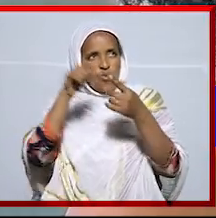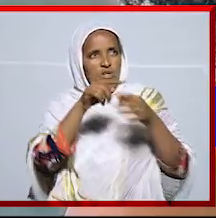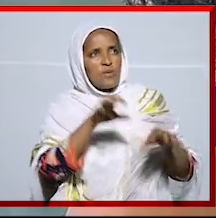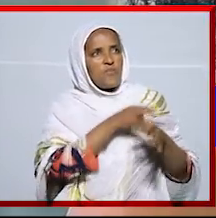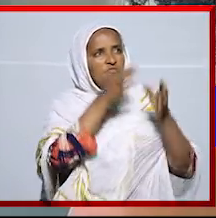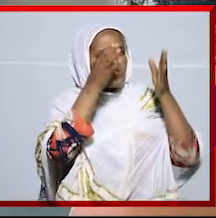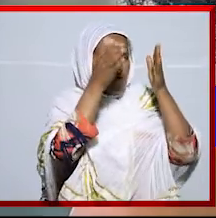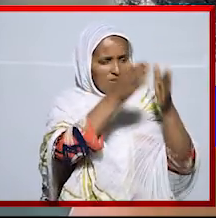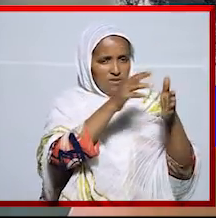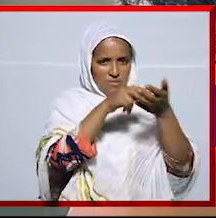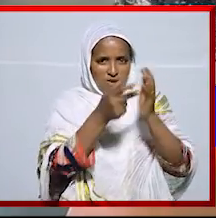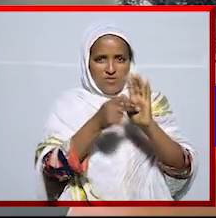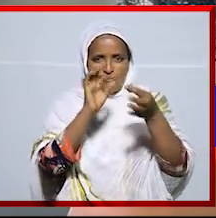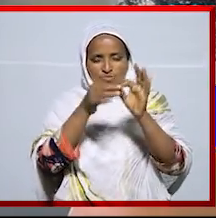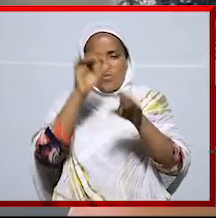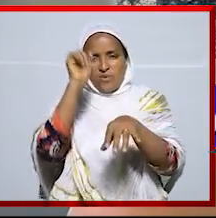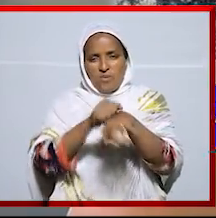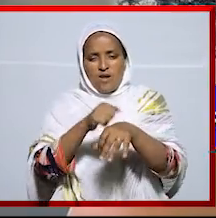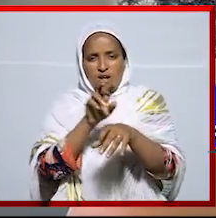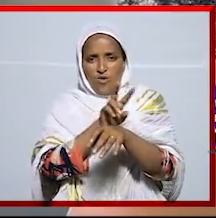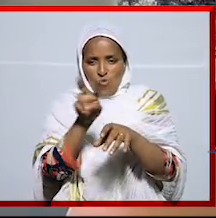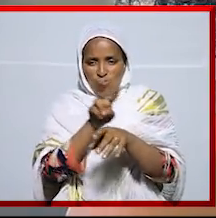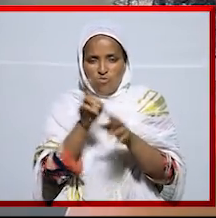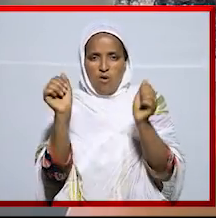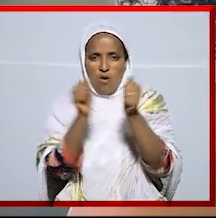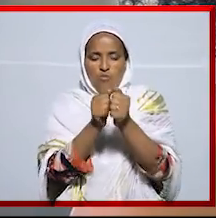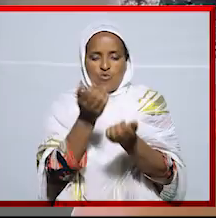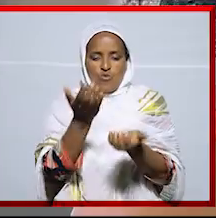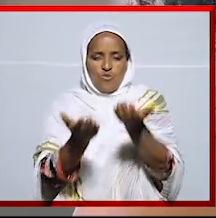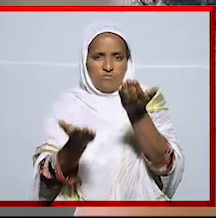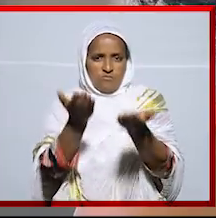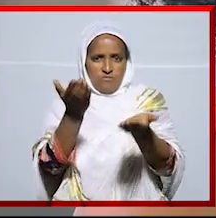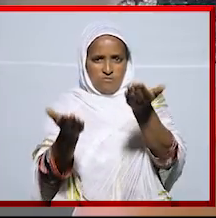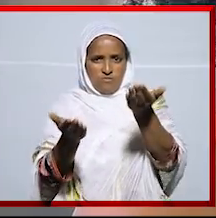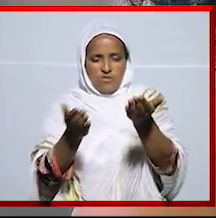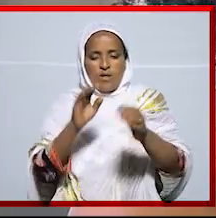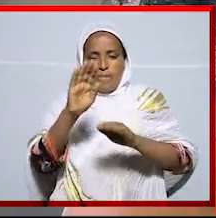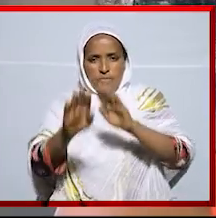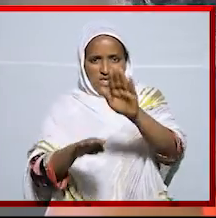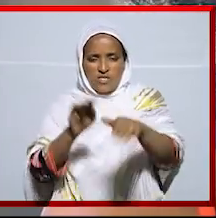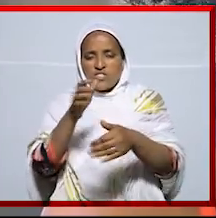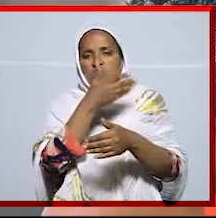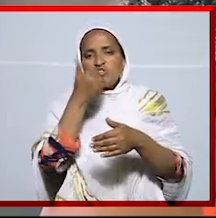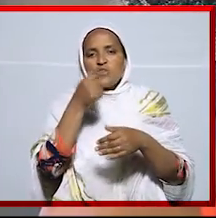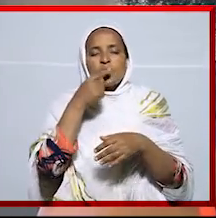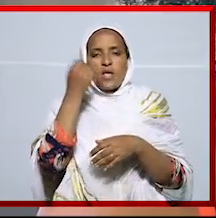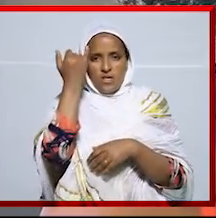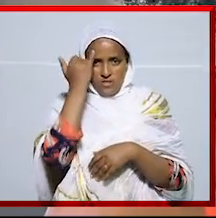ሁለቱም ማስኬድ ይከብዳል። ግን የሚያስኬድ ይኖራሉ። በጣም